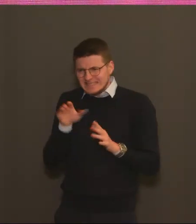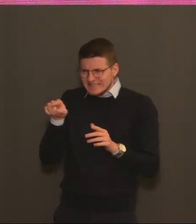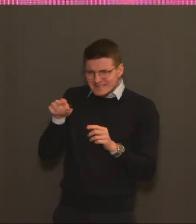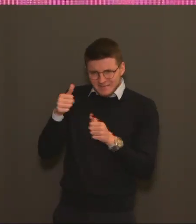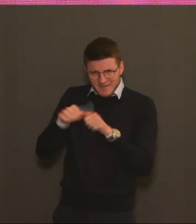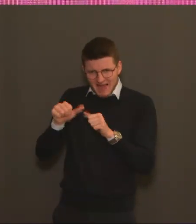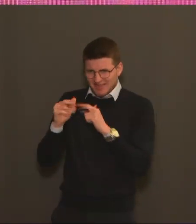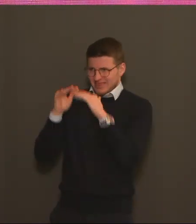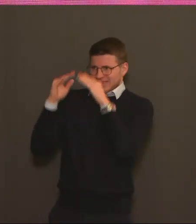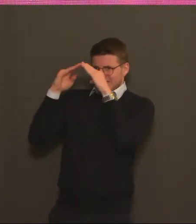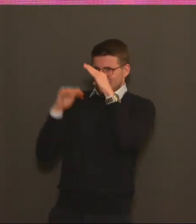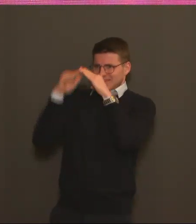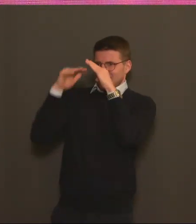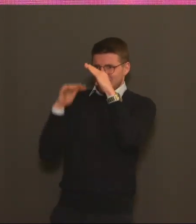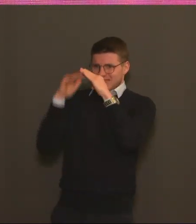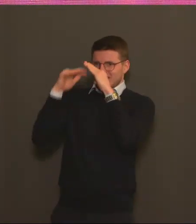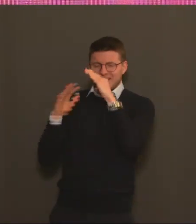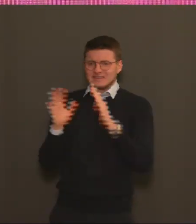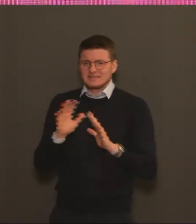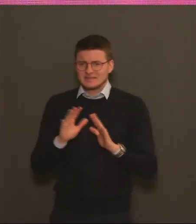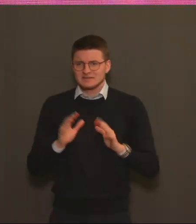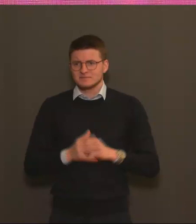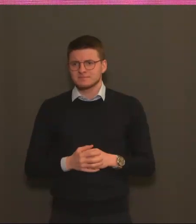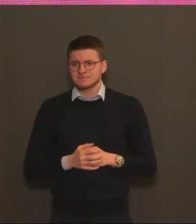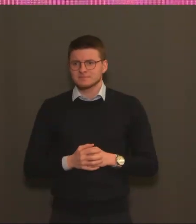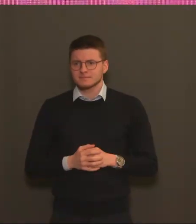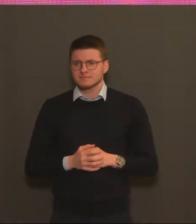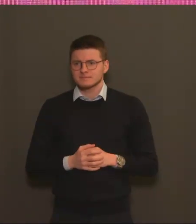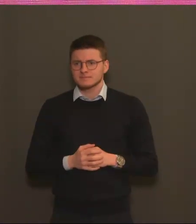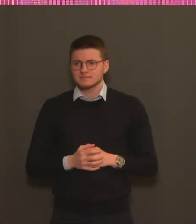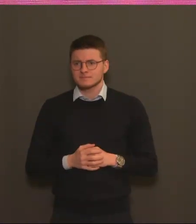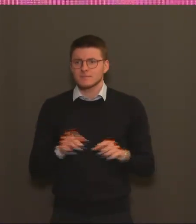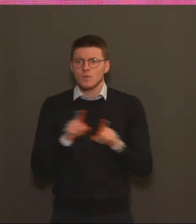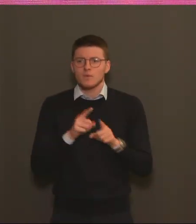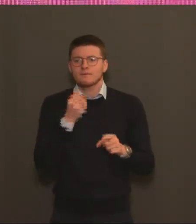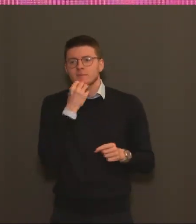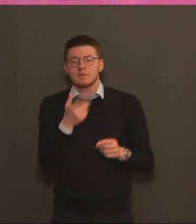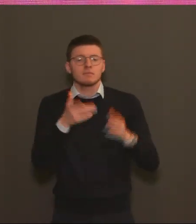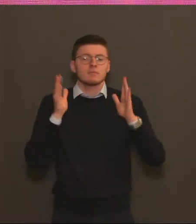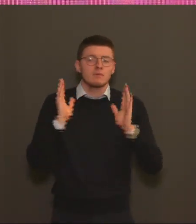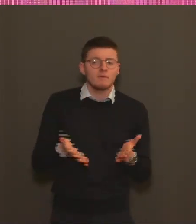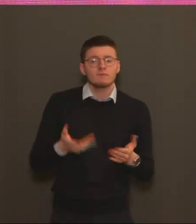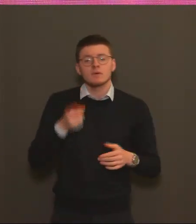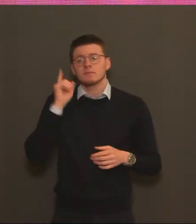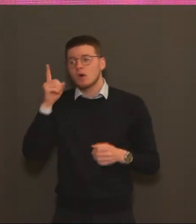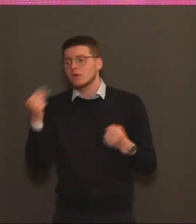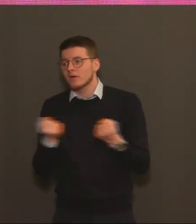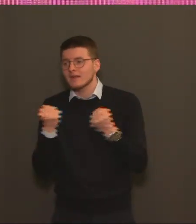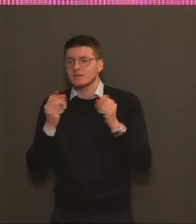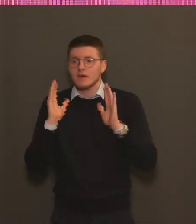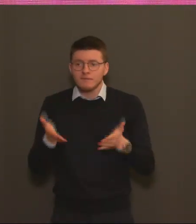En zet in geen geval een buitenactiviteit binnen verder door bij slecht weer. Keer dan